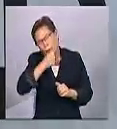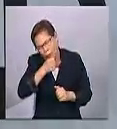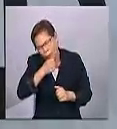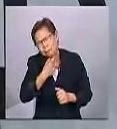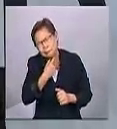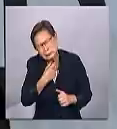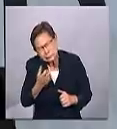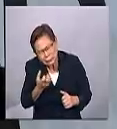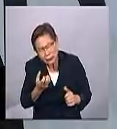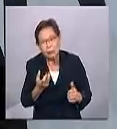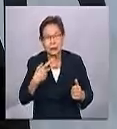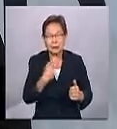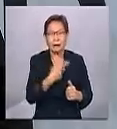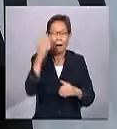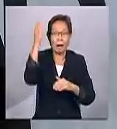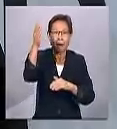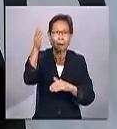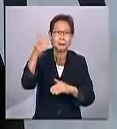sebagainya, jadi kita akan